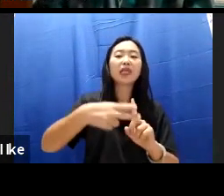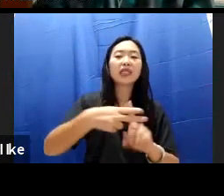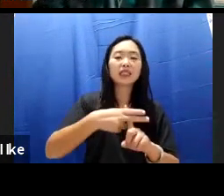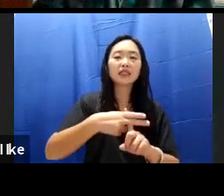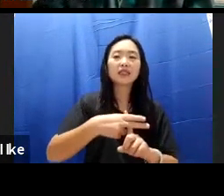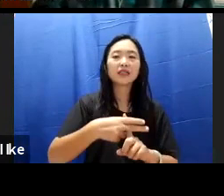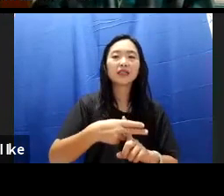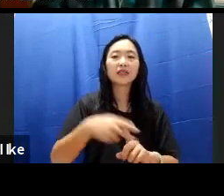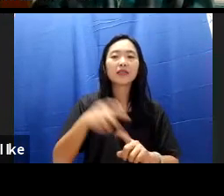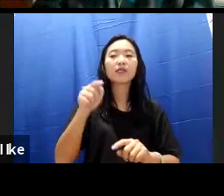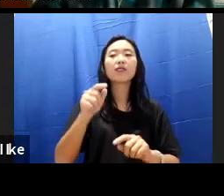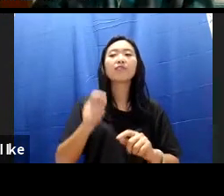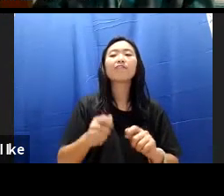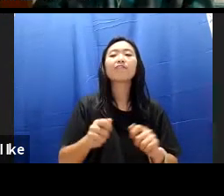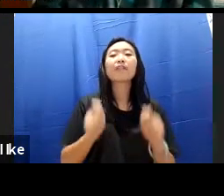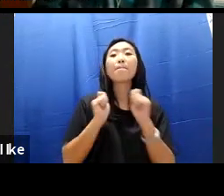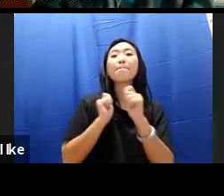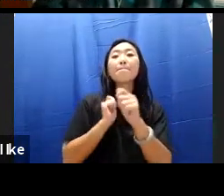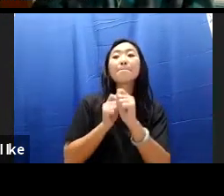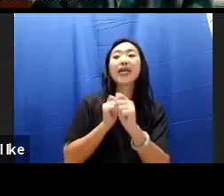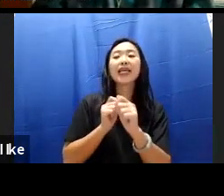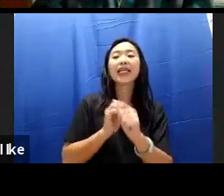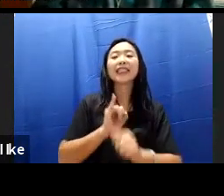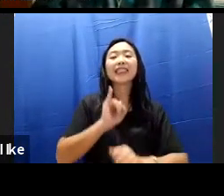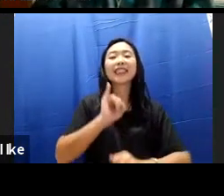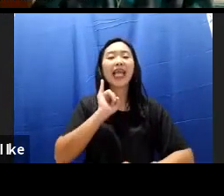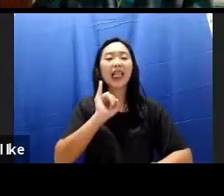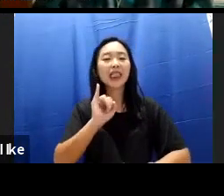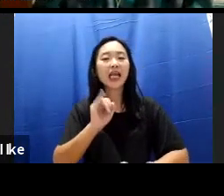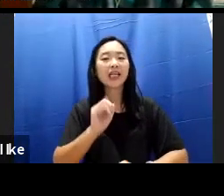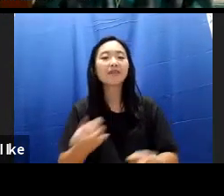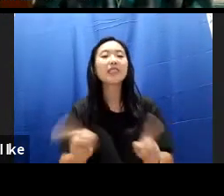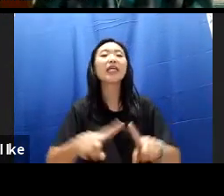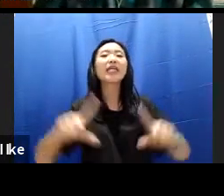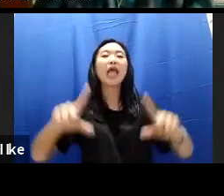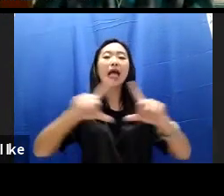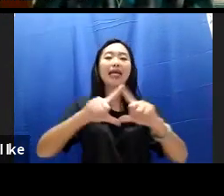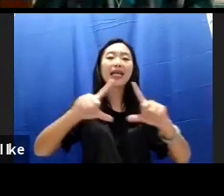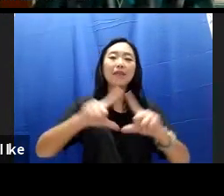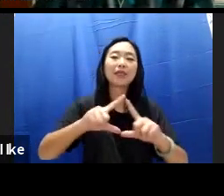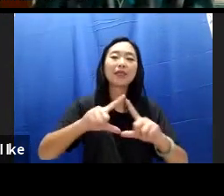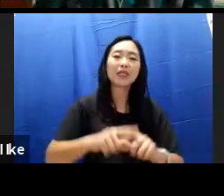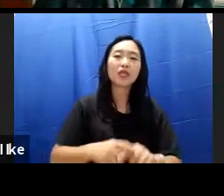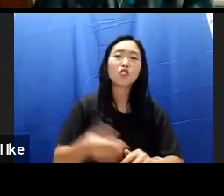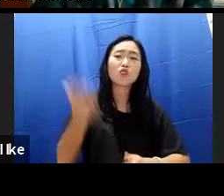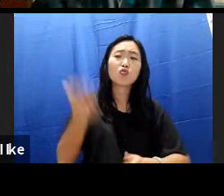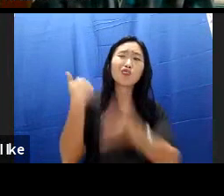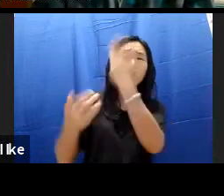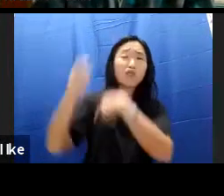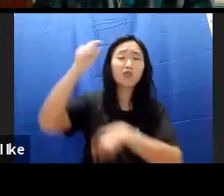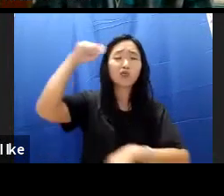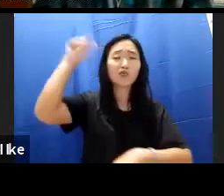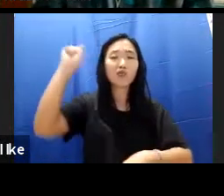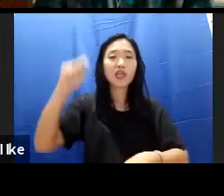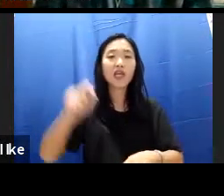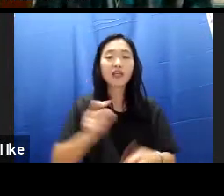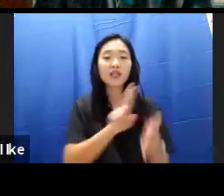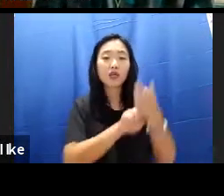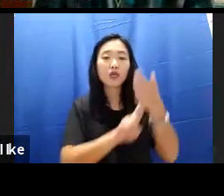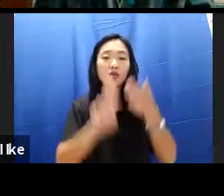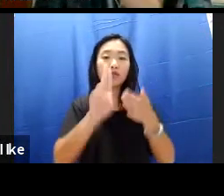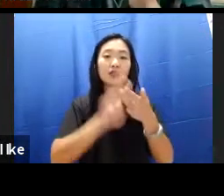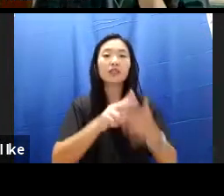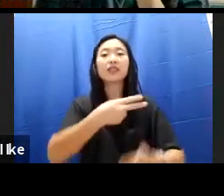justru yang bikin saya nyemplung ke dunia akademis. Jadi dulu waktu kuliah di UI, saya muridnya Ibu Melanie